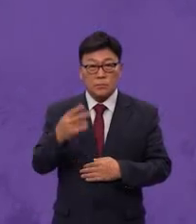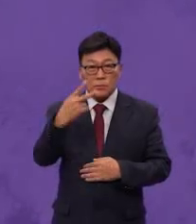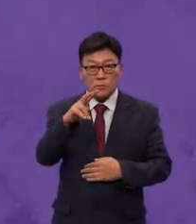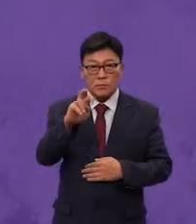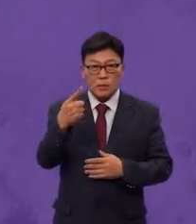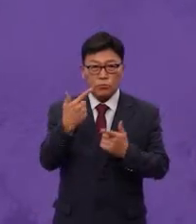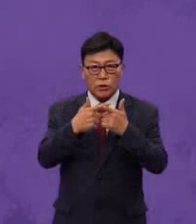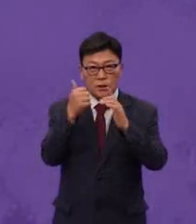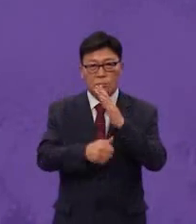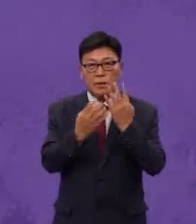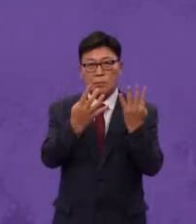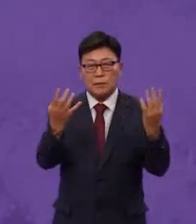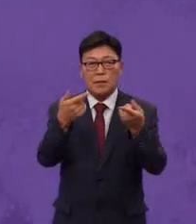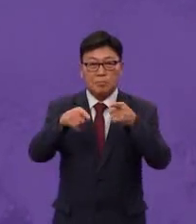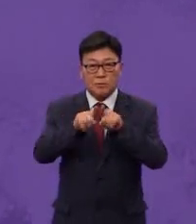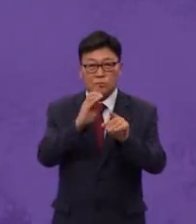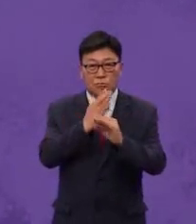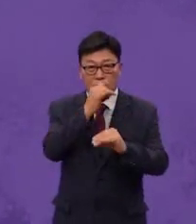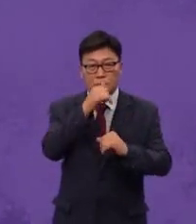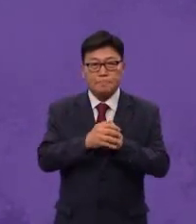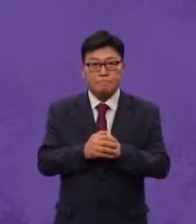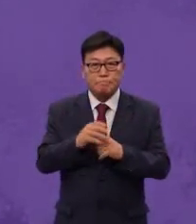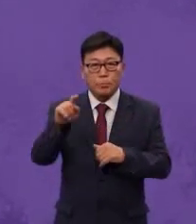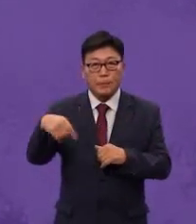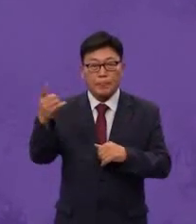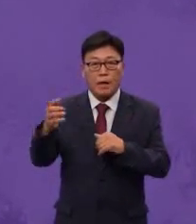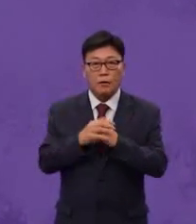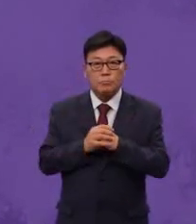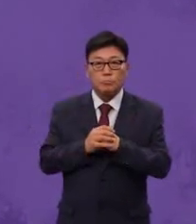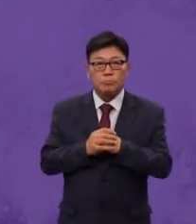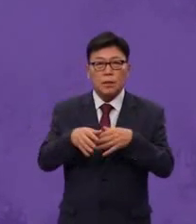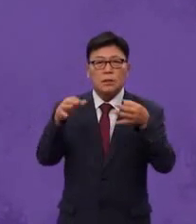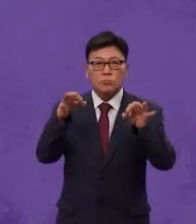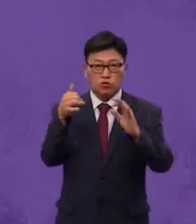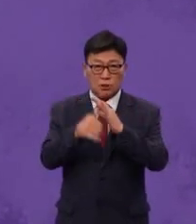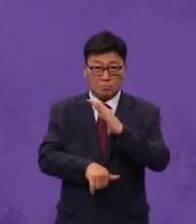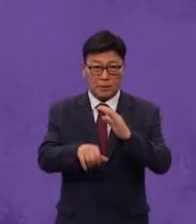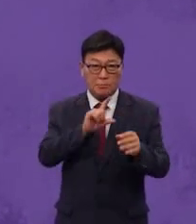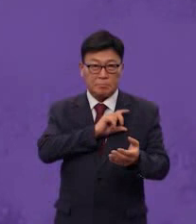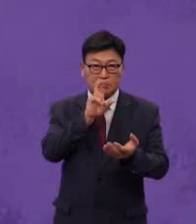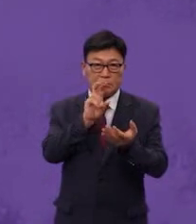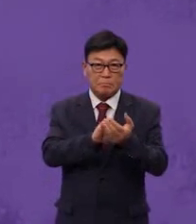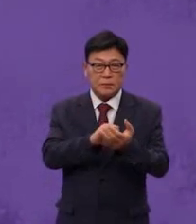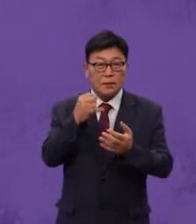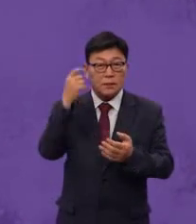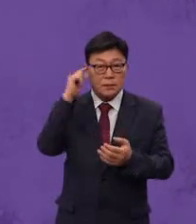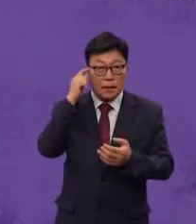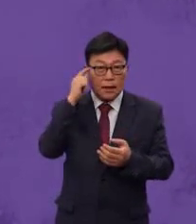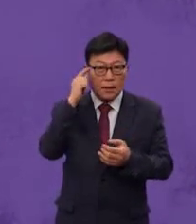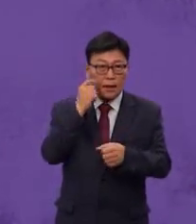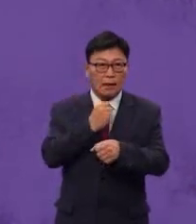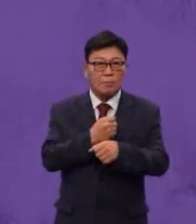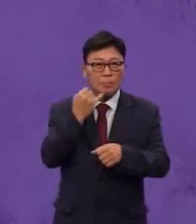2021 부산 실패 박람회와 함께하고 계십니다. 다음으로요, 금융 실패를 주제로 생각하는 바다의